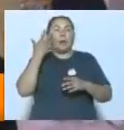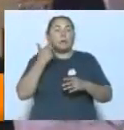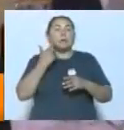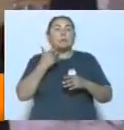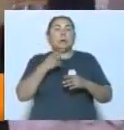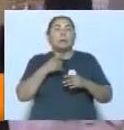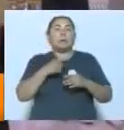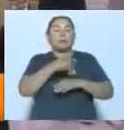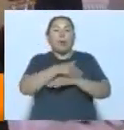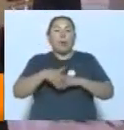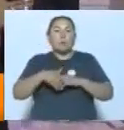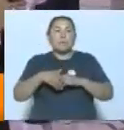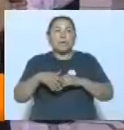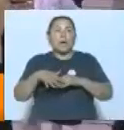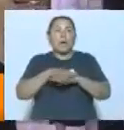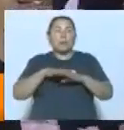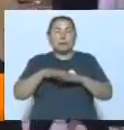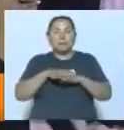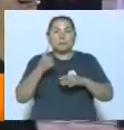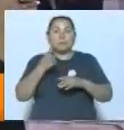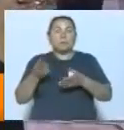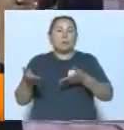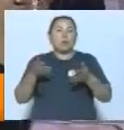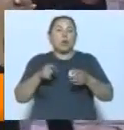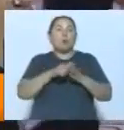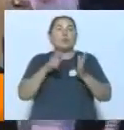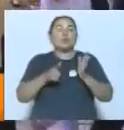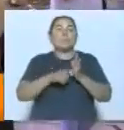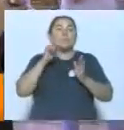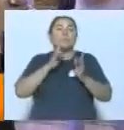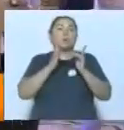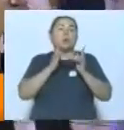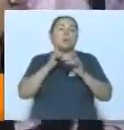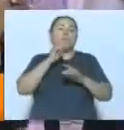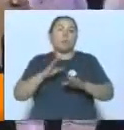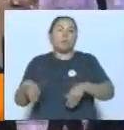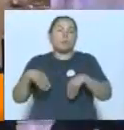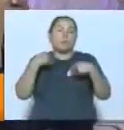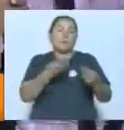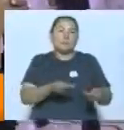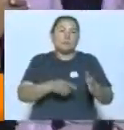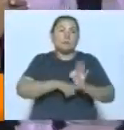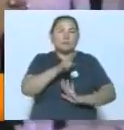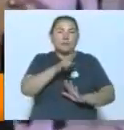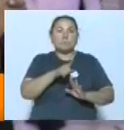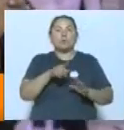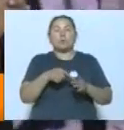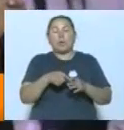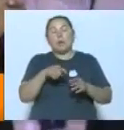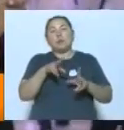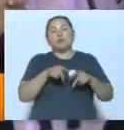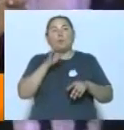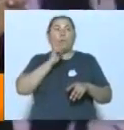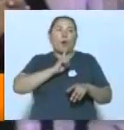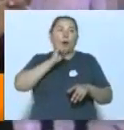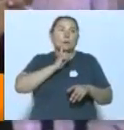көшіп келген эвакуацияланған халықты ең алғаш 17-ші микрорайонда жатақханаға орналасу қызметінен бастадым. Ол жақта 10-15 күнде уақыт